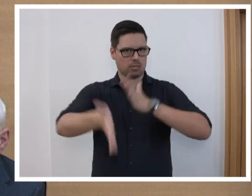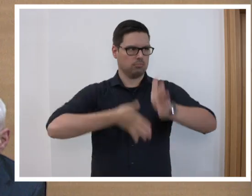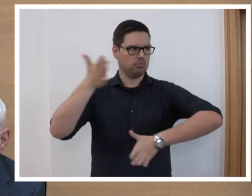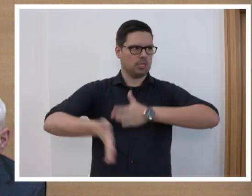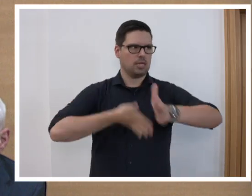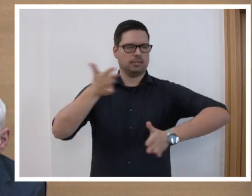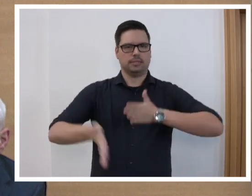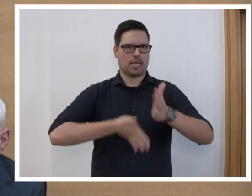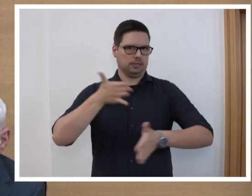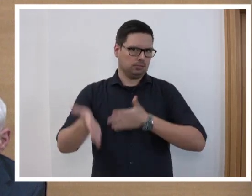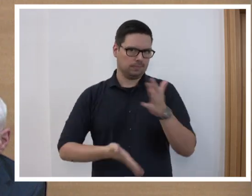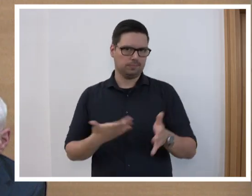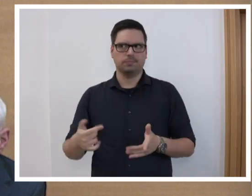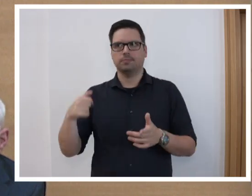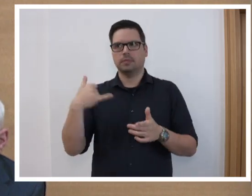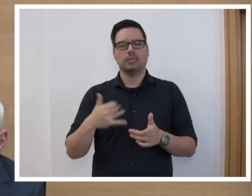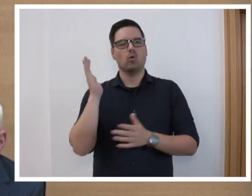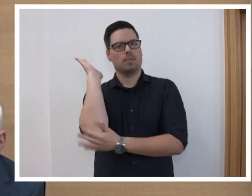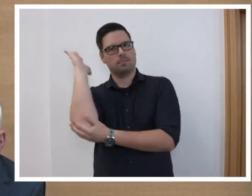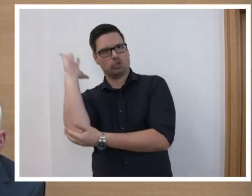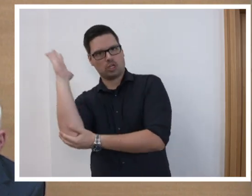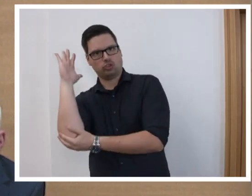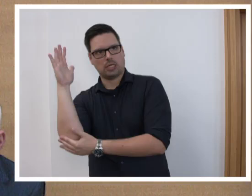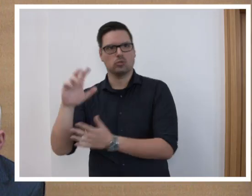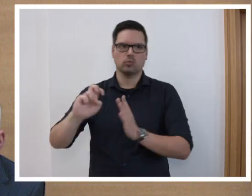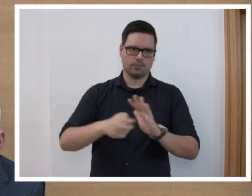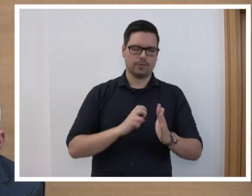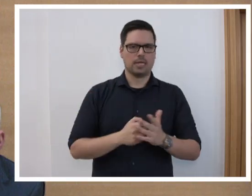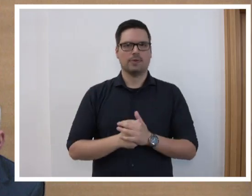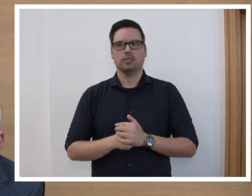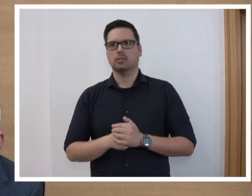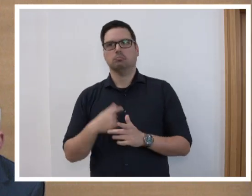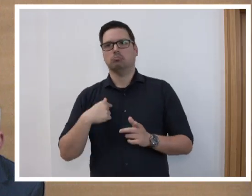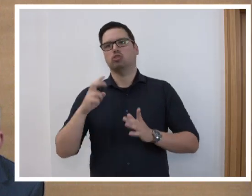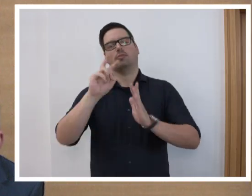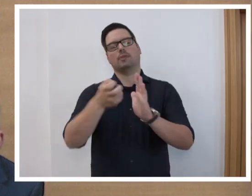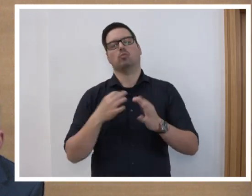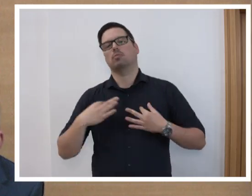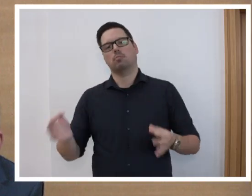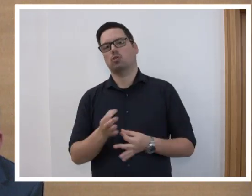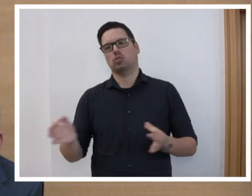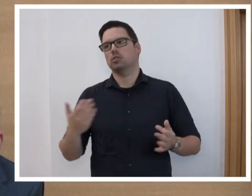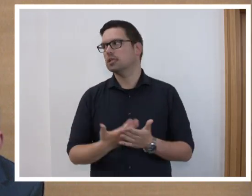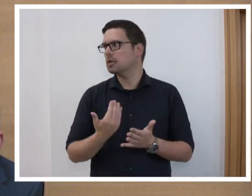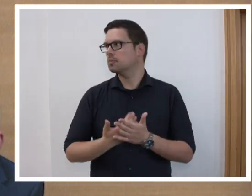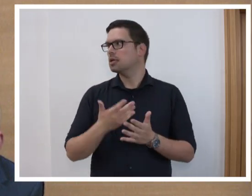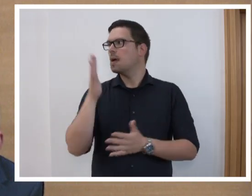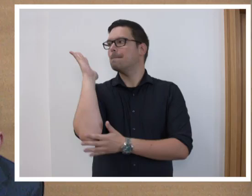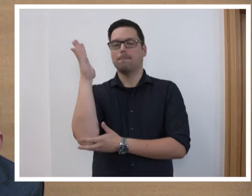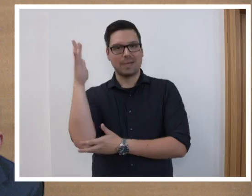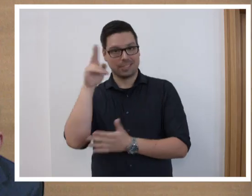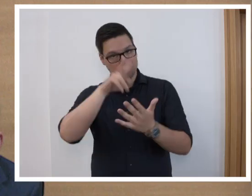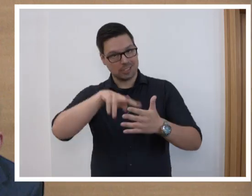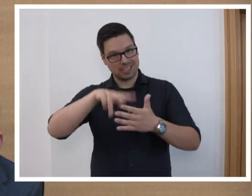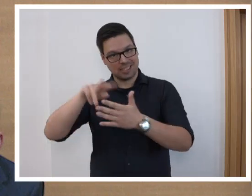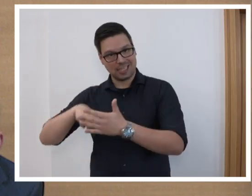ist, was jetzt auch in der Berichterstattung dort wieder erwähnt wurde, will ich jetzt nicht wieder wiederholen. Von daher empfehle ich jedem vielleicht den Bericht zu